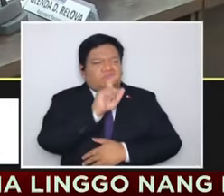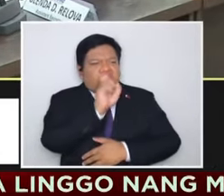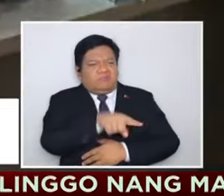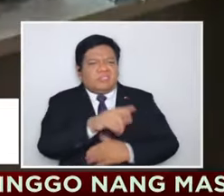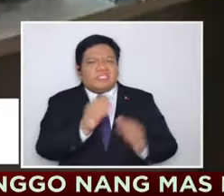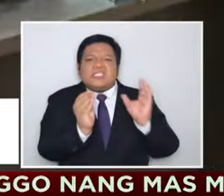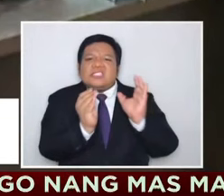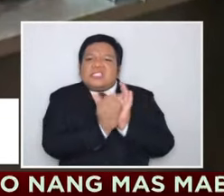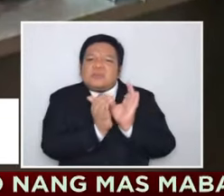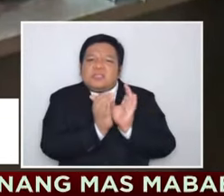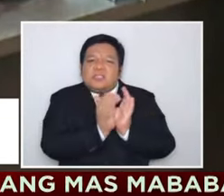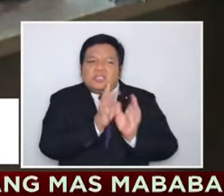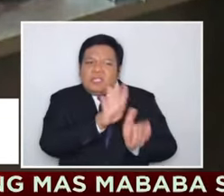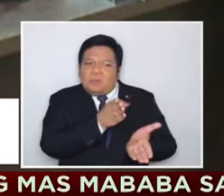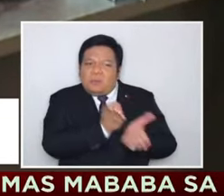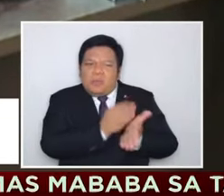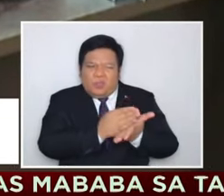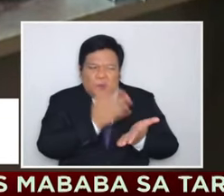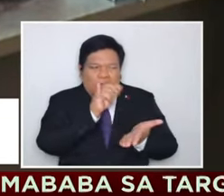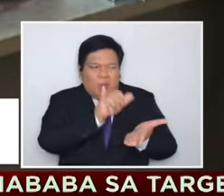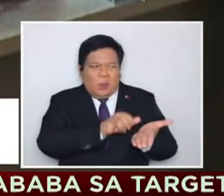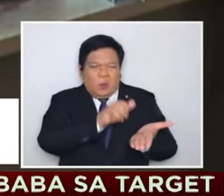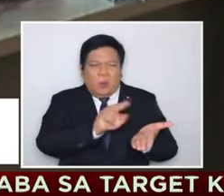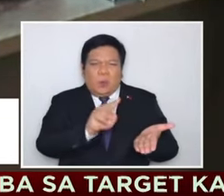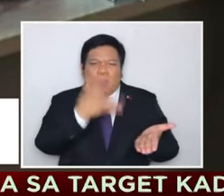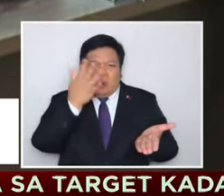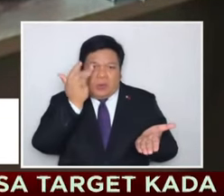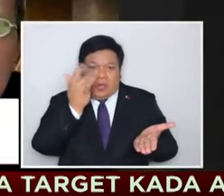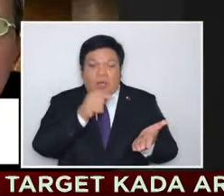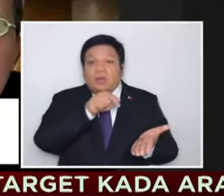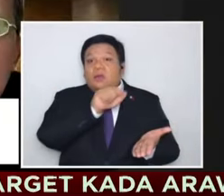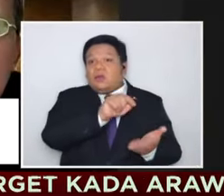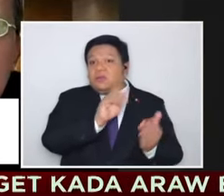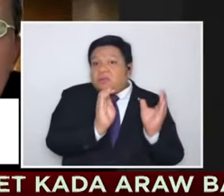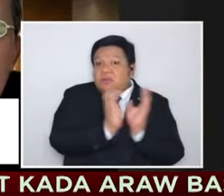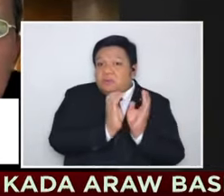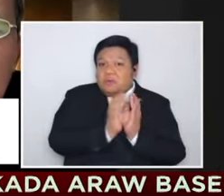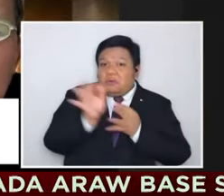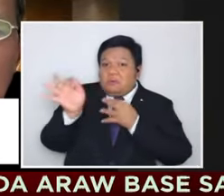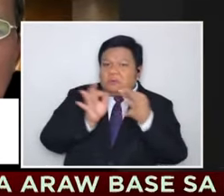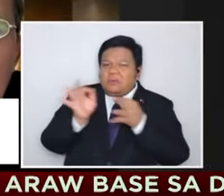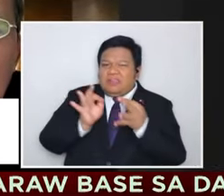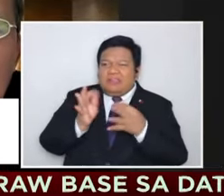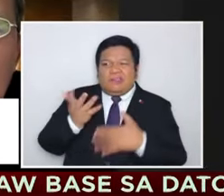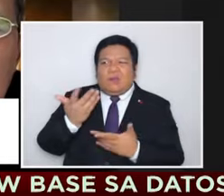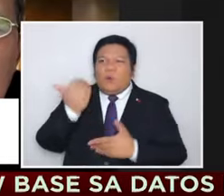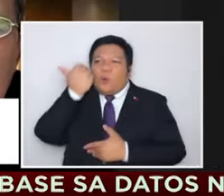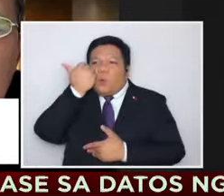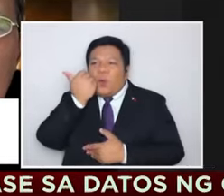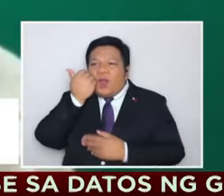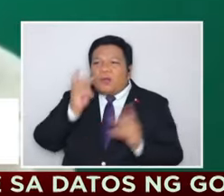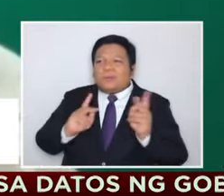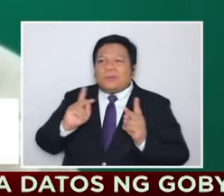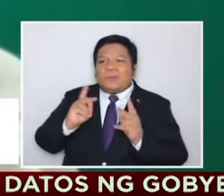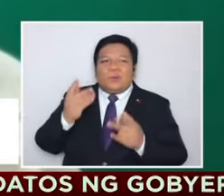Welfare and Development, paliwanag ng DSWD. Kinulang umano kasi sila ng disbursing officers na magbabayad ng